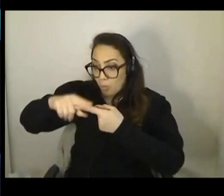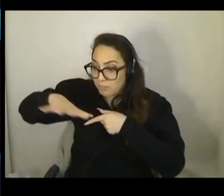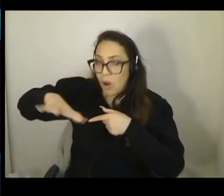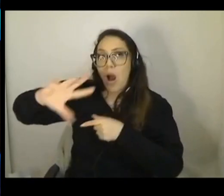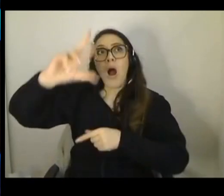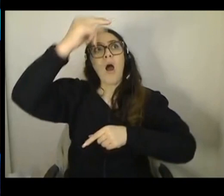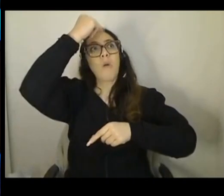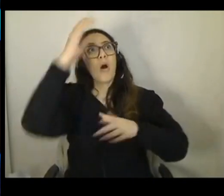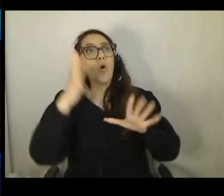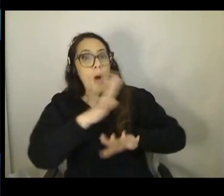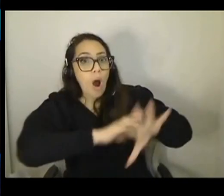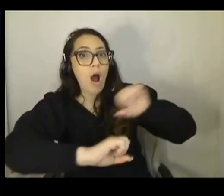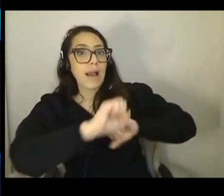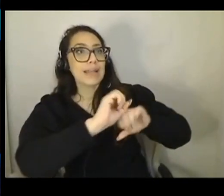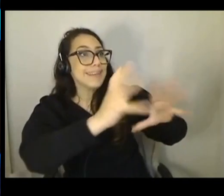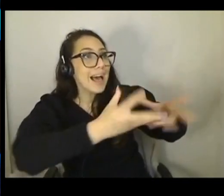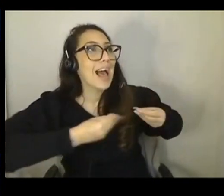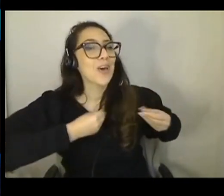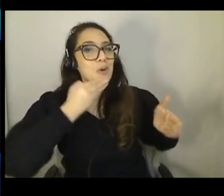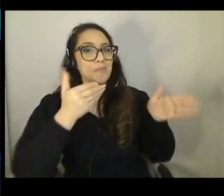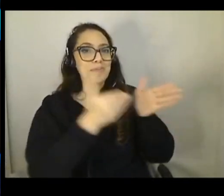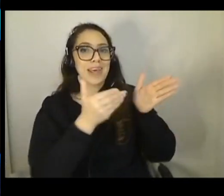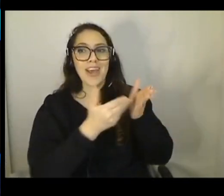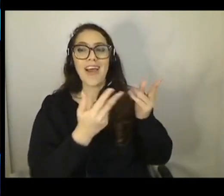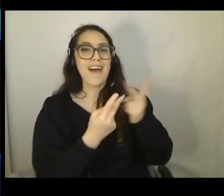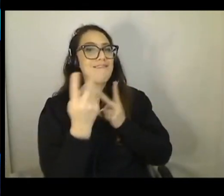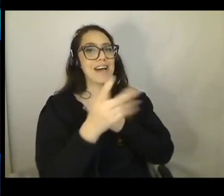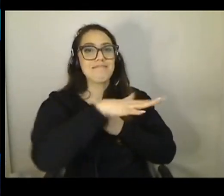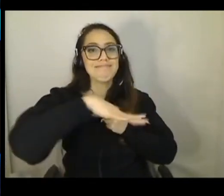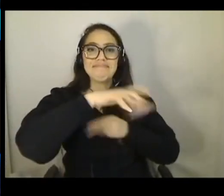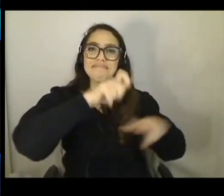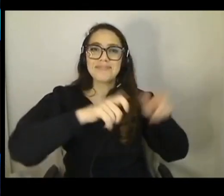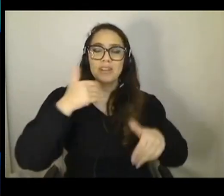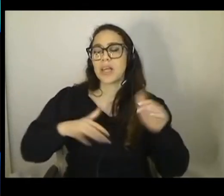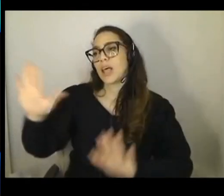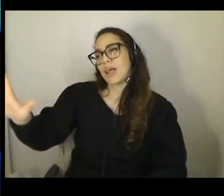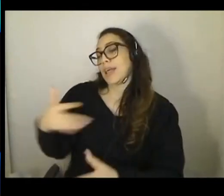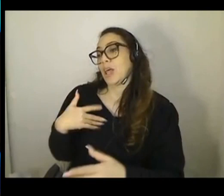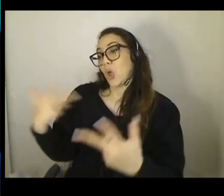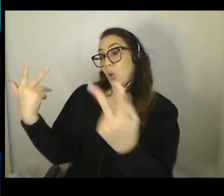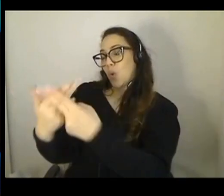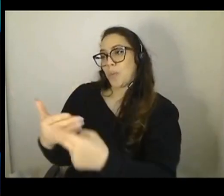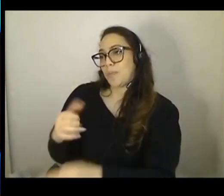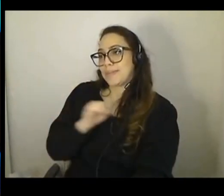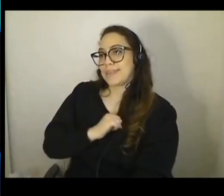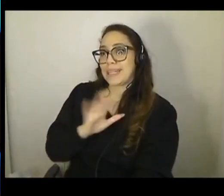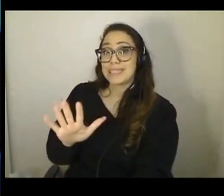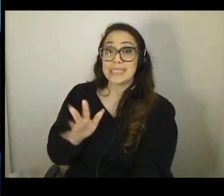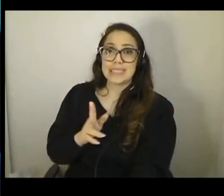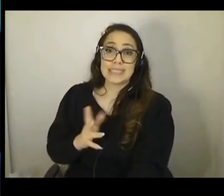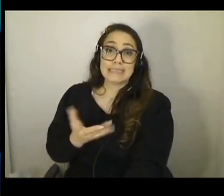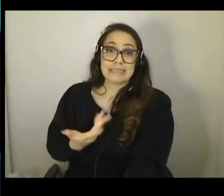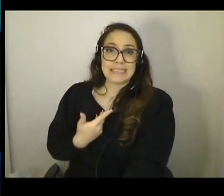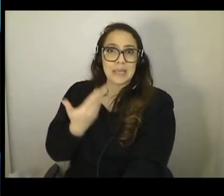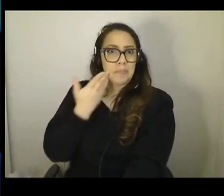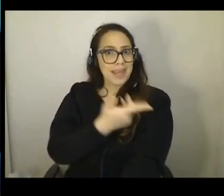charge, être plus accueillant avec les personnes handicapés. Je suis désolé, je vais devoir vous couper, c'est pas très urbain, mais sinon vous allez faire la table ronde